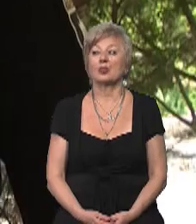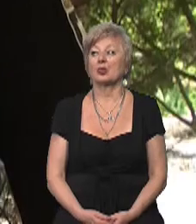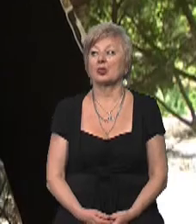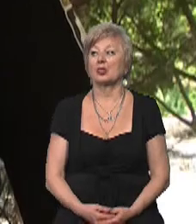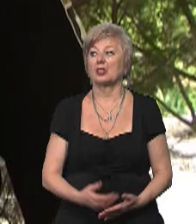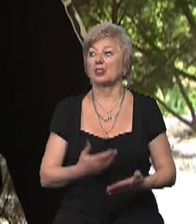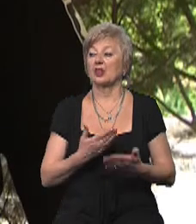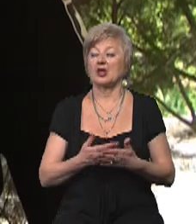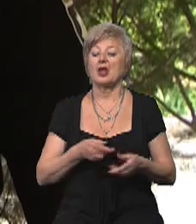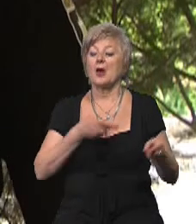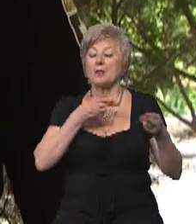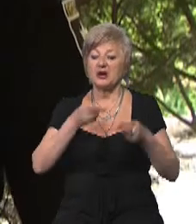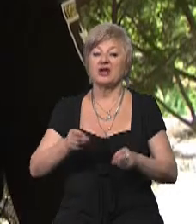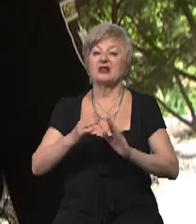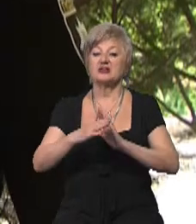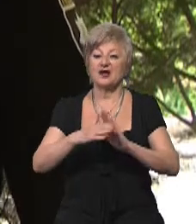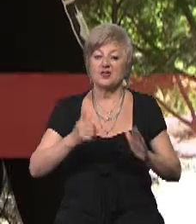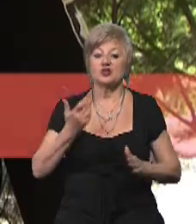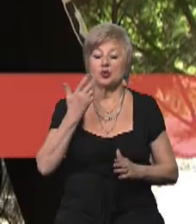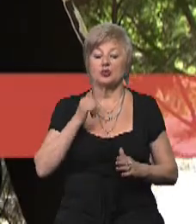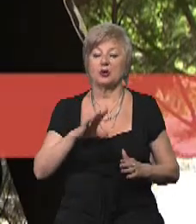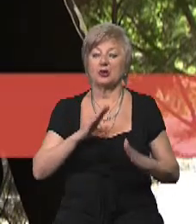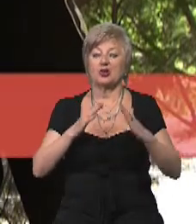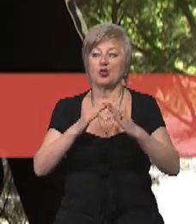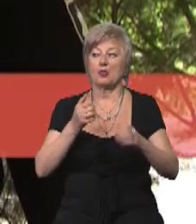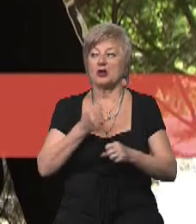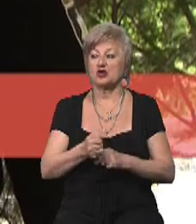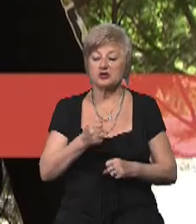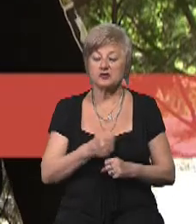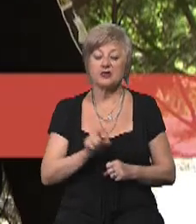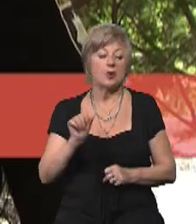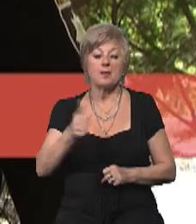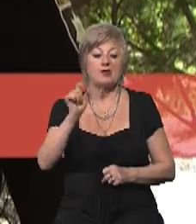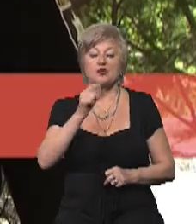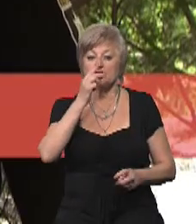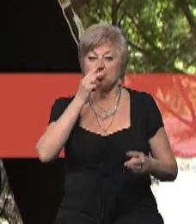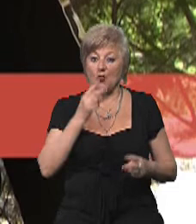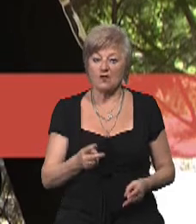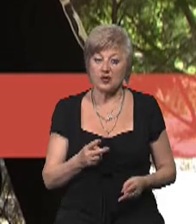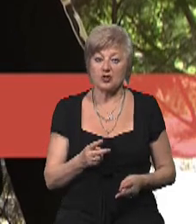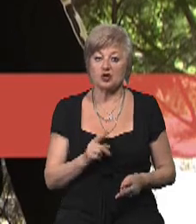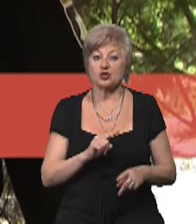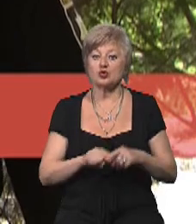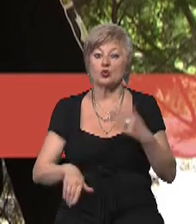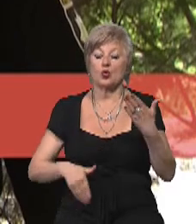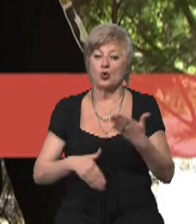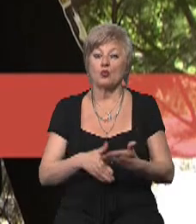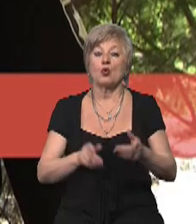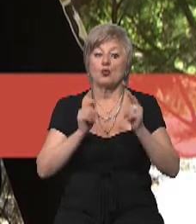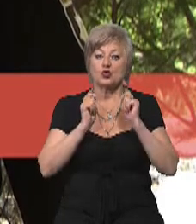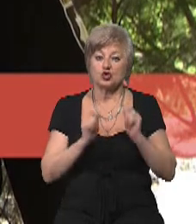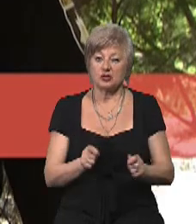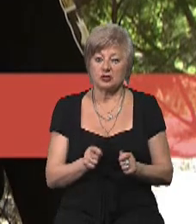Приїздили на виклик щодо вчинення домашнього насилля, і перше, що побачили, що швидка допомога надає першу